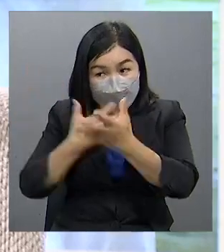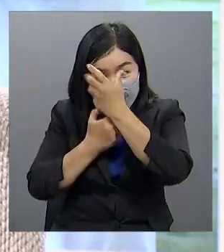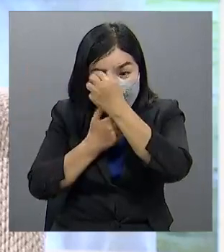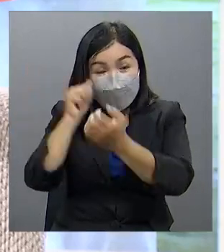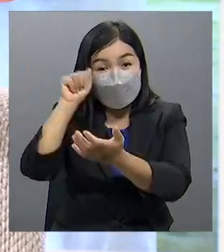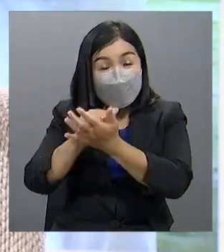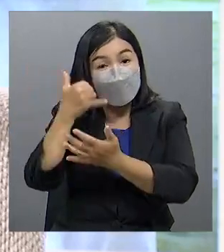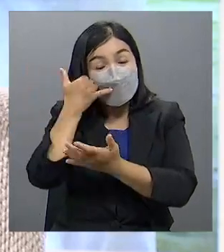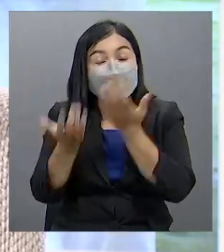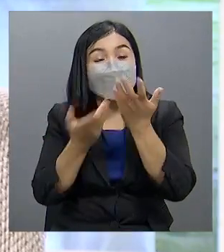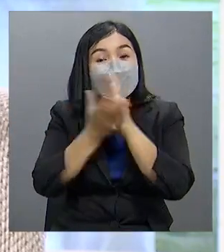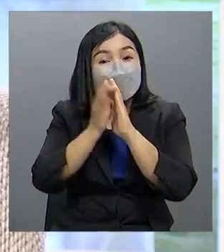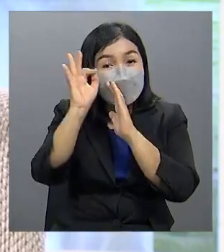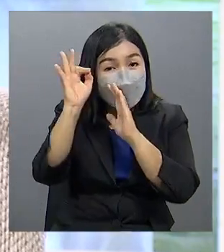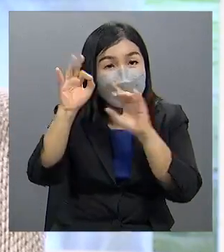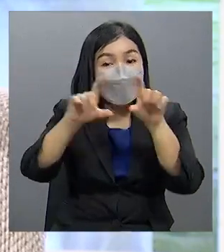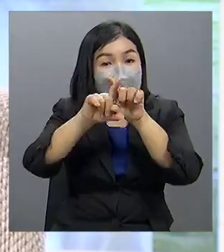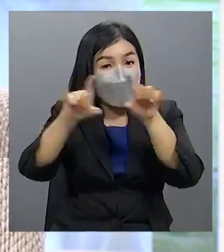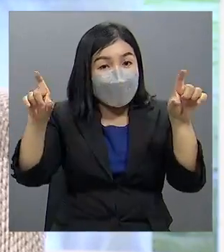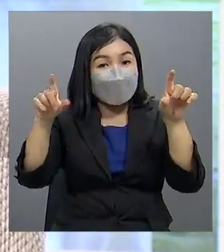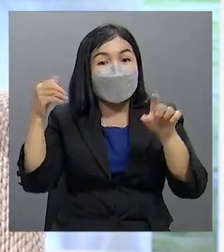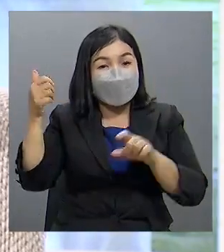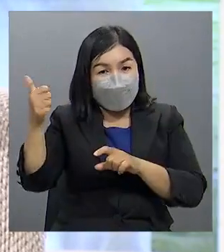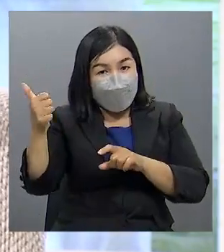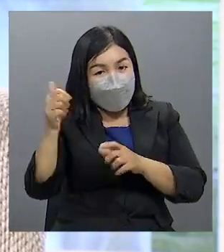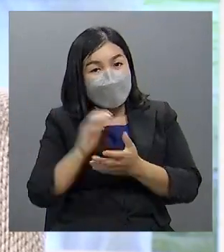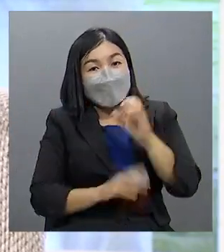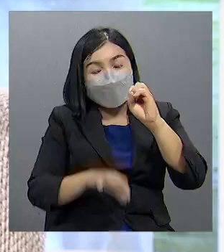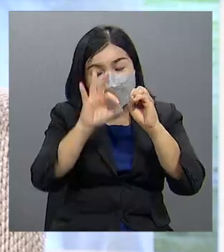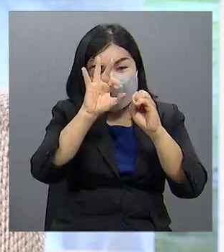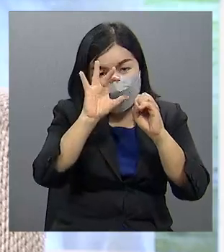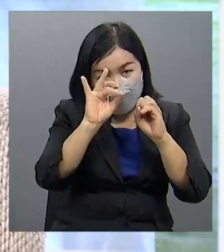ะคะ London หมูฝอยอบกรอบได้เลย